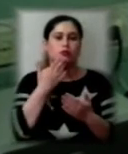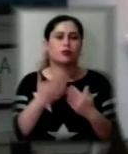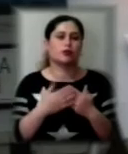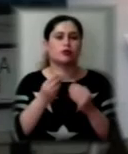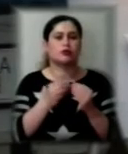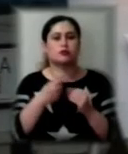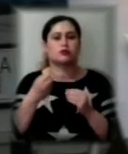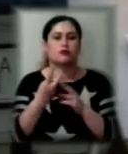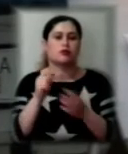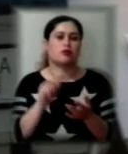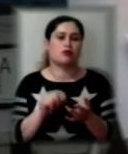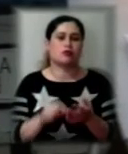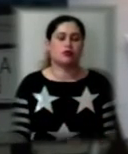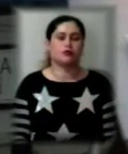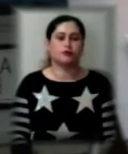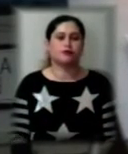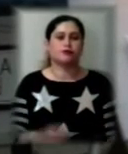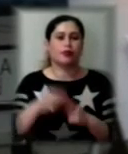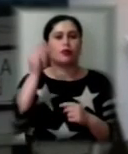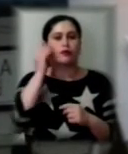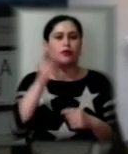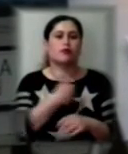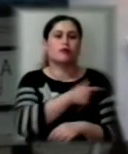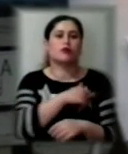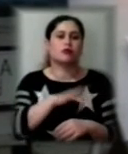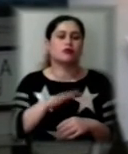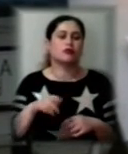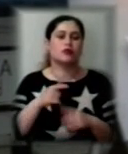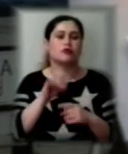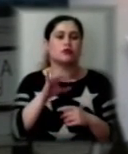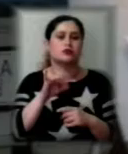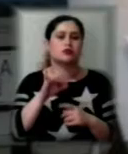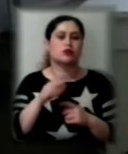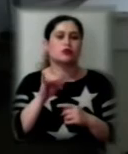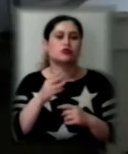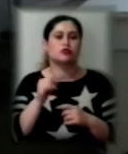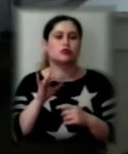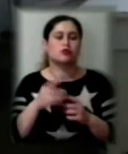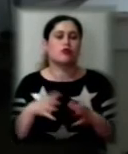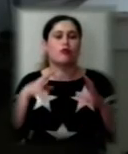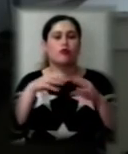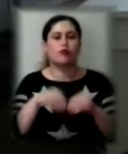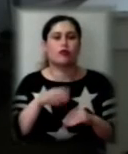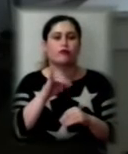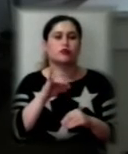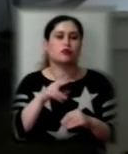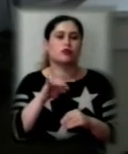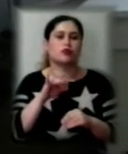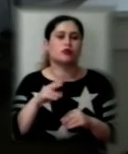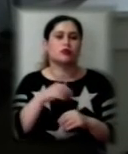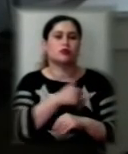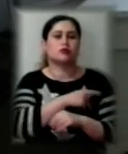аналізів. На думку лікарки дитячої фтизіатрії Алли Шостак, об'єднання з обласним фтизіопульмонологічним медичним центром